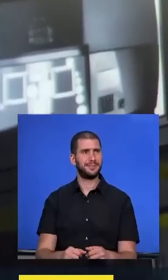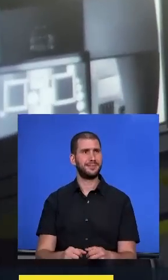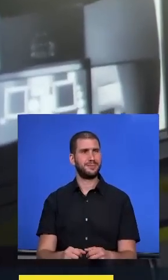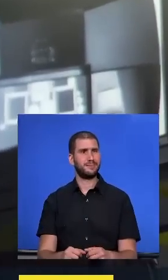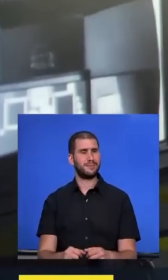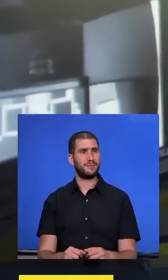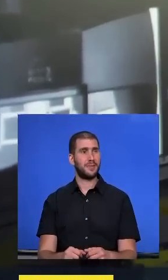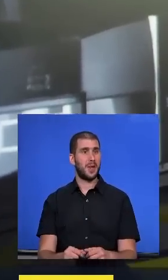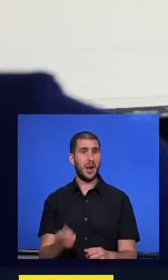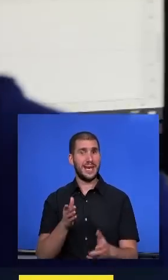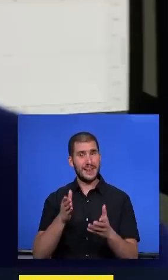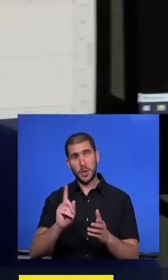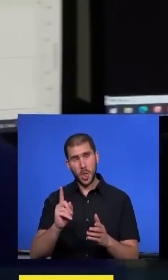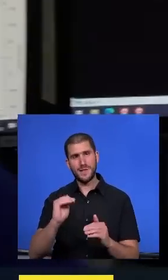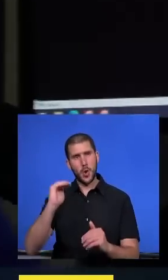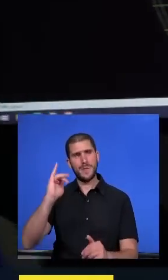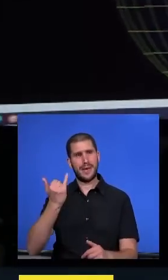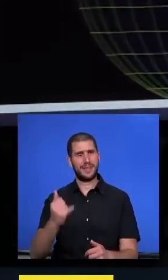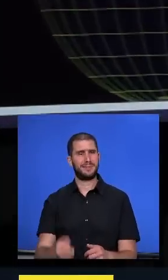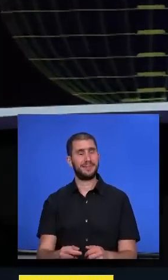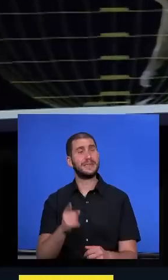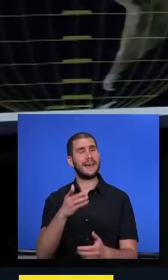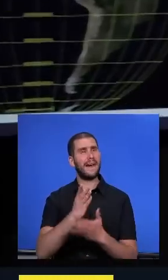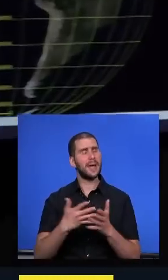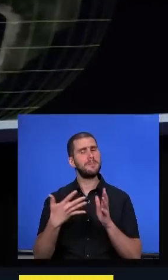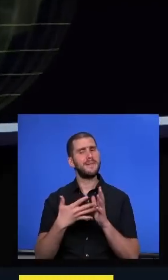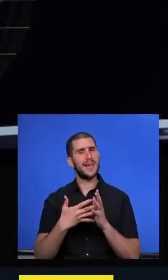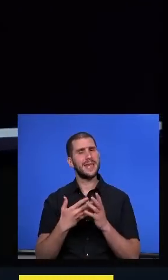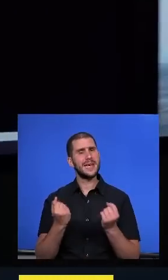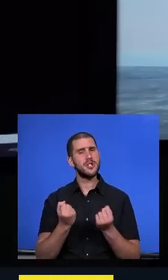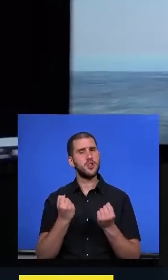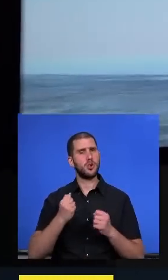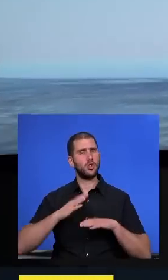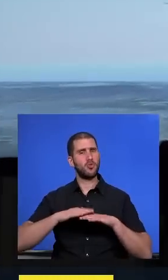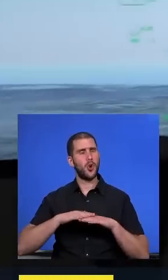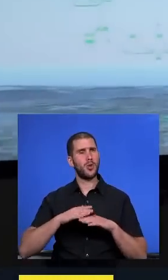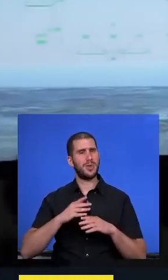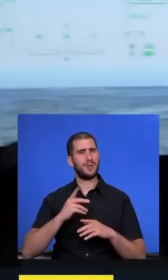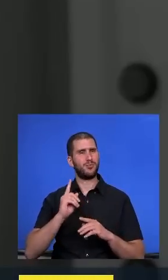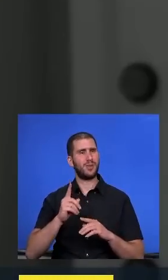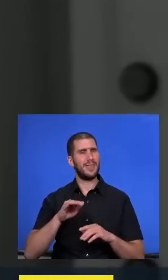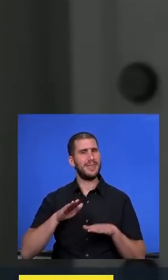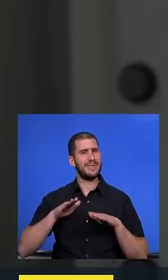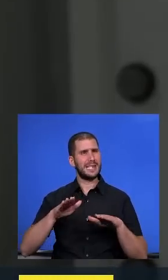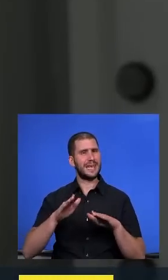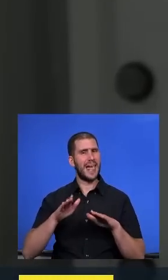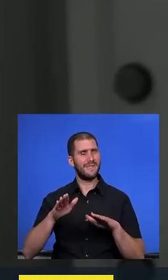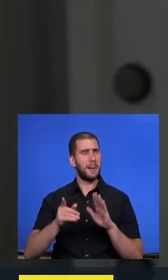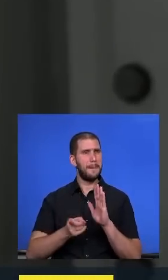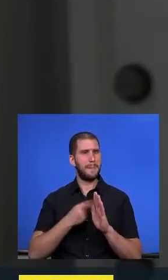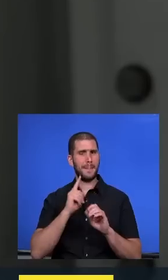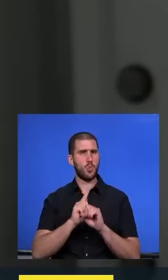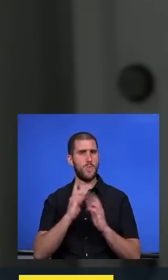לא על כיוון, אבל על גובה כן. אלו חלק ממבחני הכשירות שטייסי חיל האוויר נדרשים לעבור אחת לתקופה,